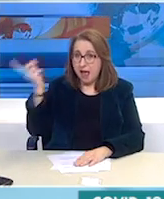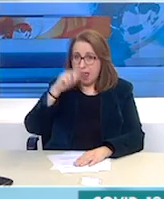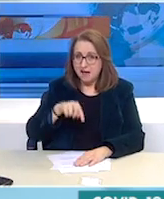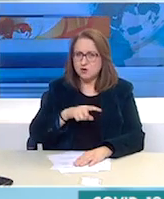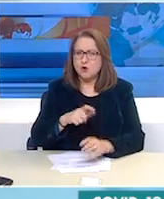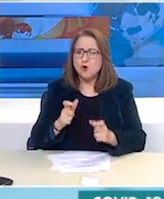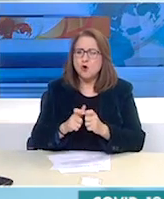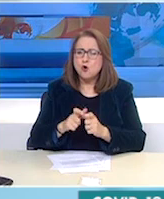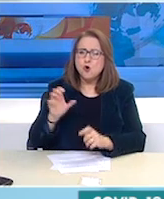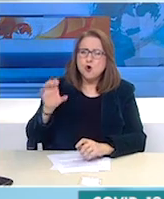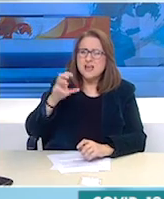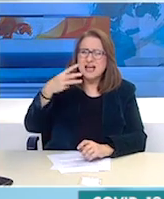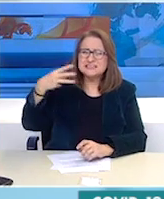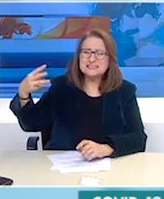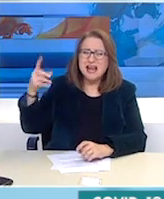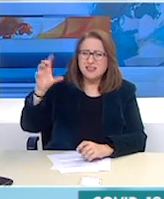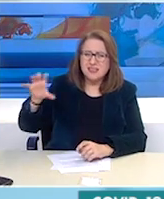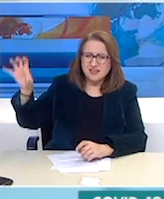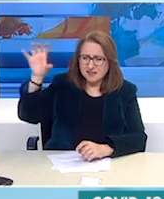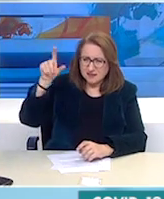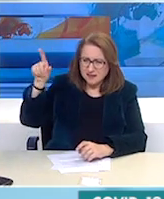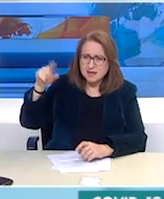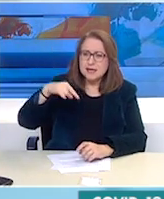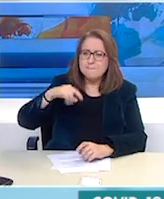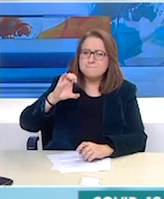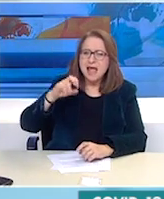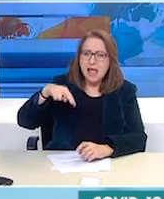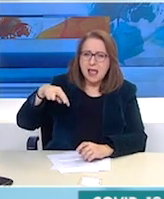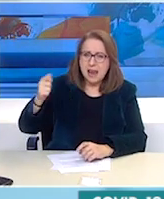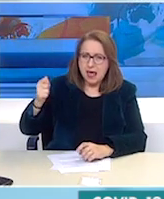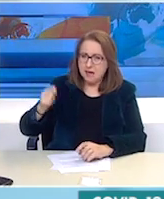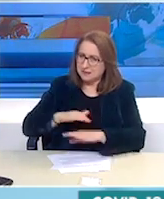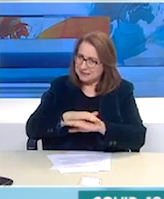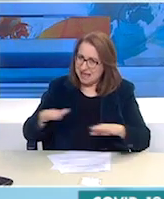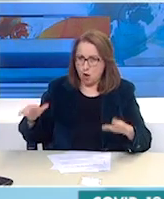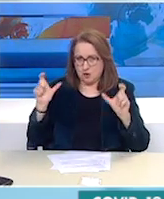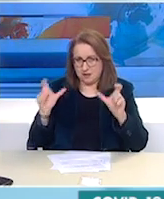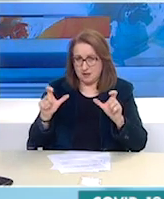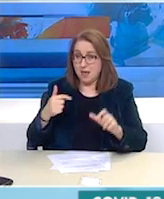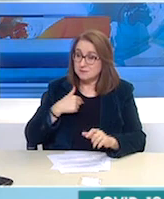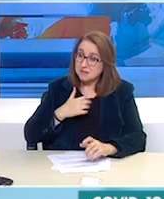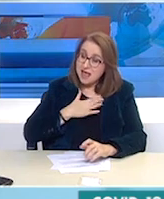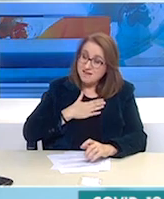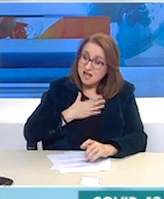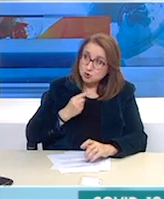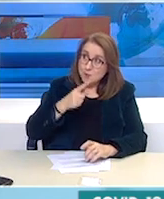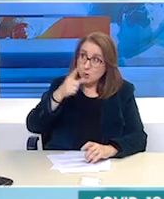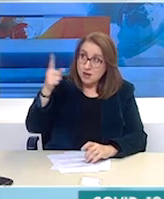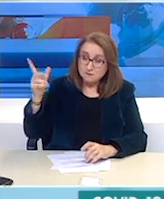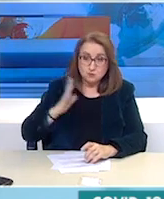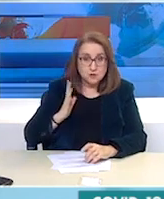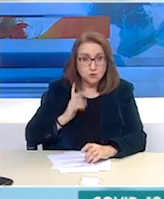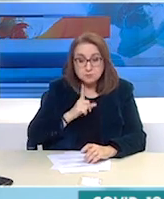στα χωριά Εχίνος, στην Ξάνθη και Φούστανη στην Πέλα. Θα θέλαμε να ευχαριστήσουμε τους κατοίκους των χωριών για την υπομονή τους και την